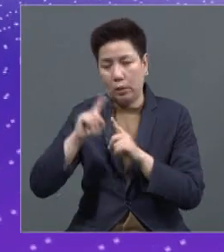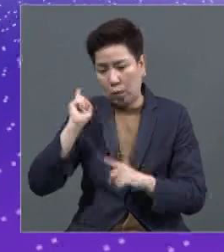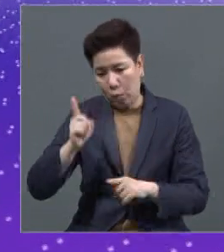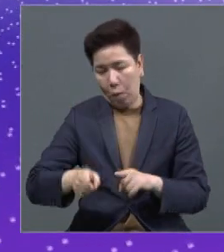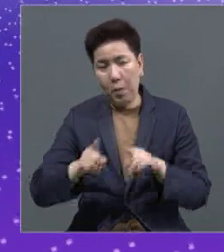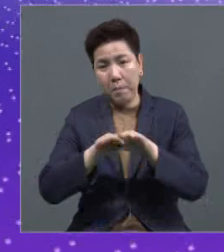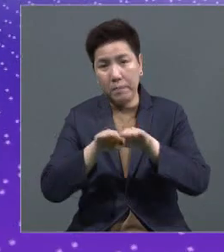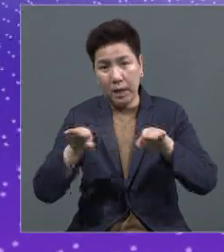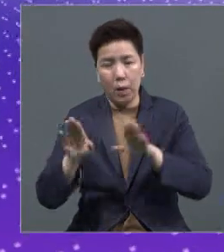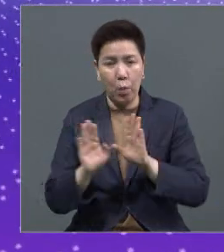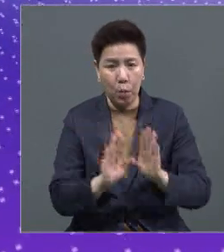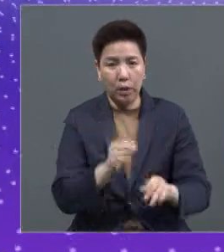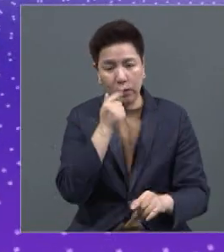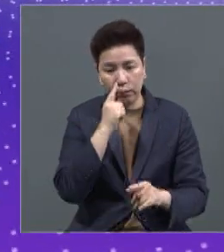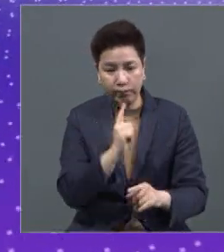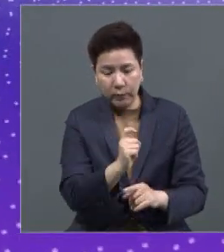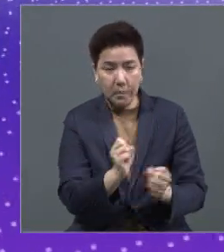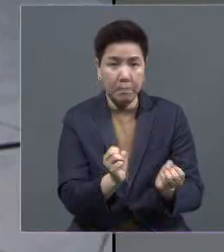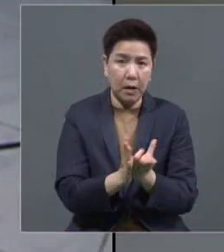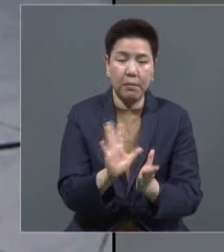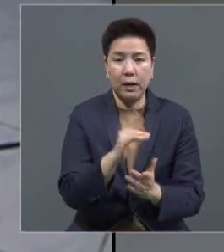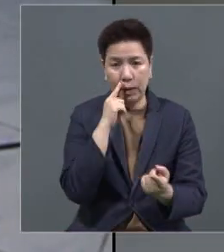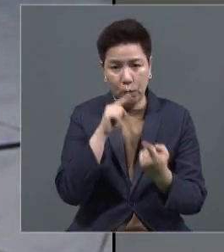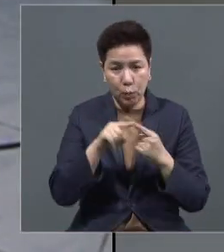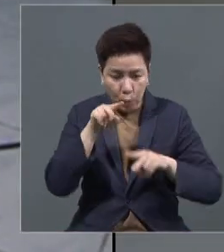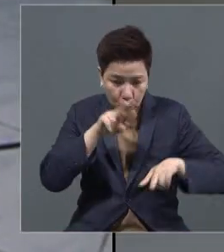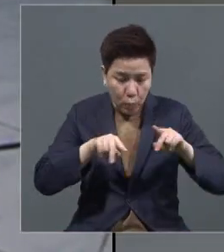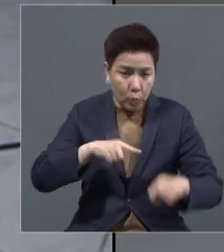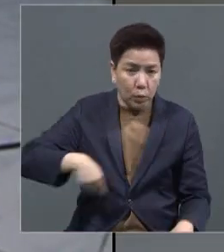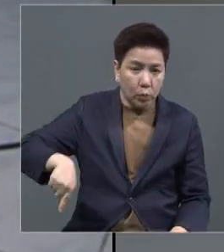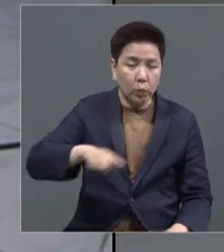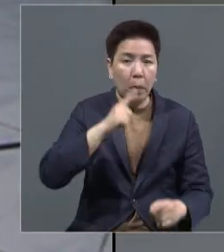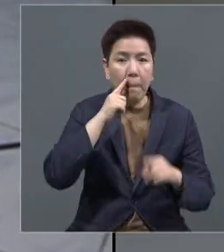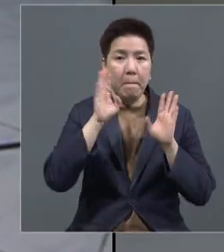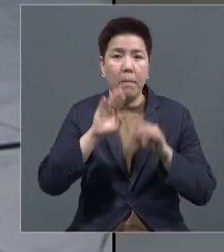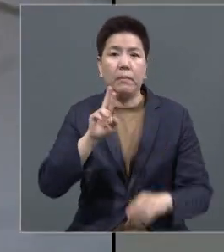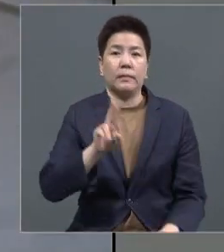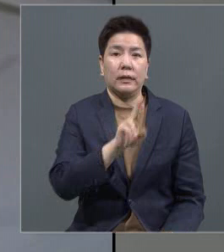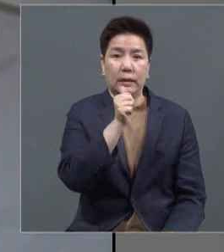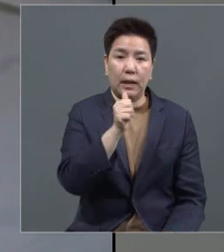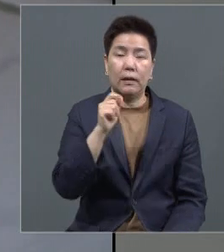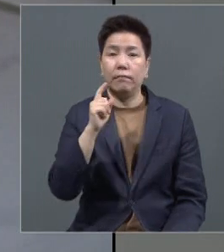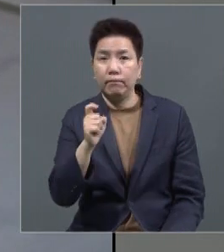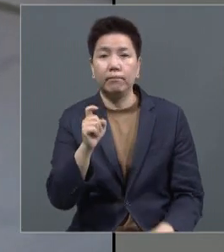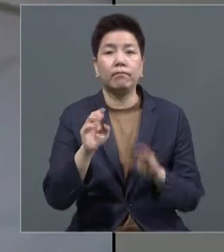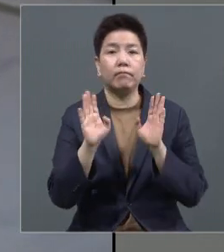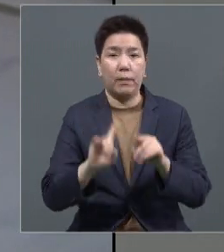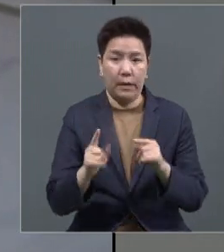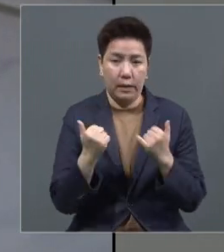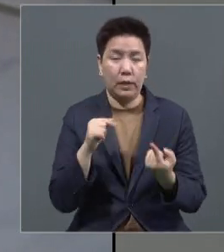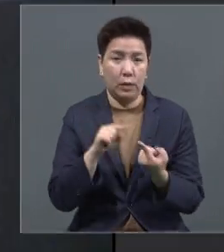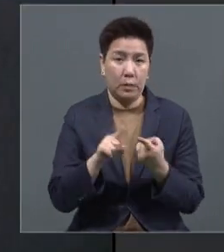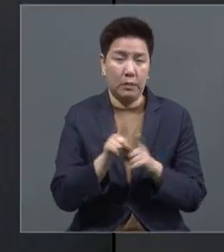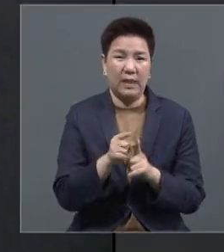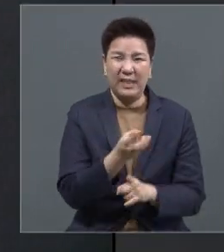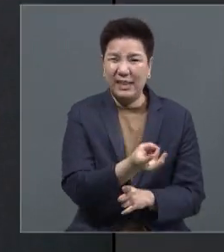มาตรฐานไม่งั้นอยู่ดีรัดวงจรช็อตขึ้นมาและเราต้องคอยตรวจสอบด้วยนะว่ามันอยู่ในสภาพที่ใช้งานได้สมบูรณ์หรือเปล่าอ่าบางทีเนี่ย